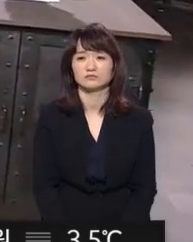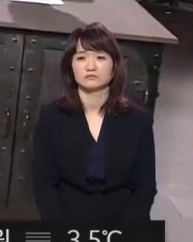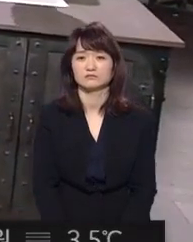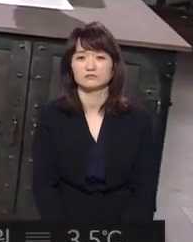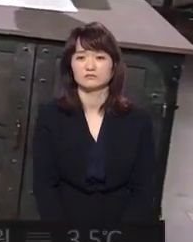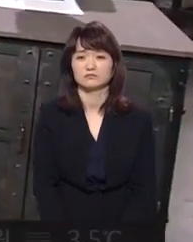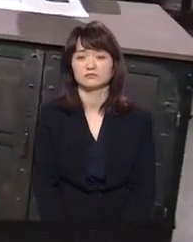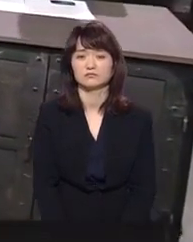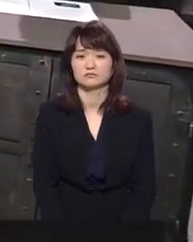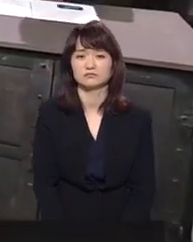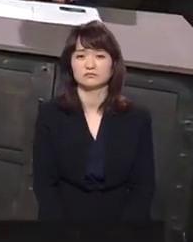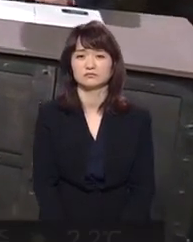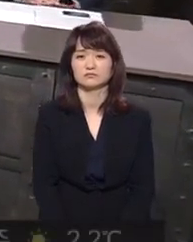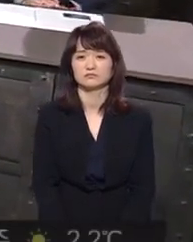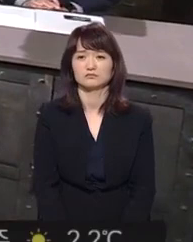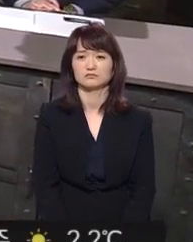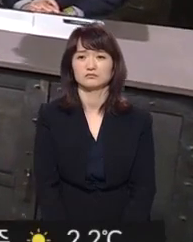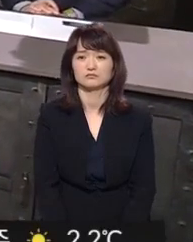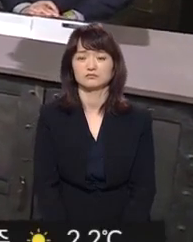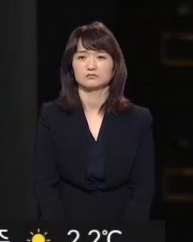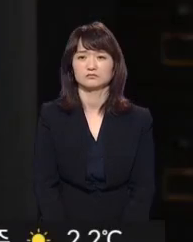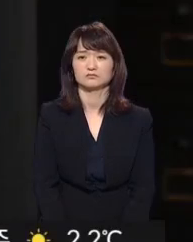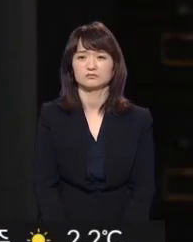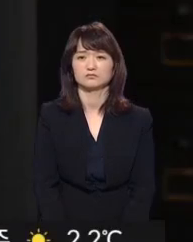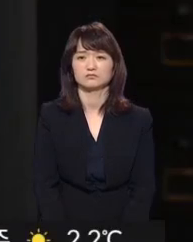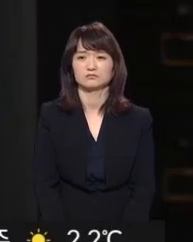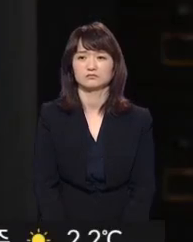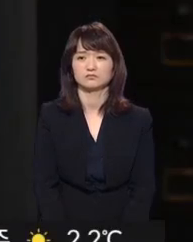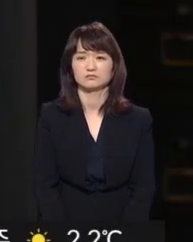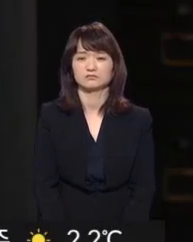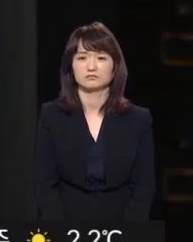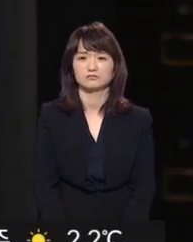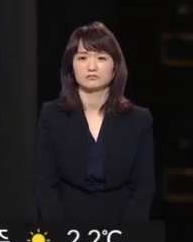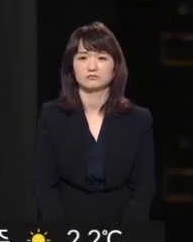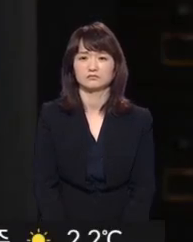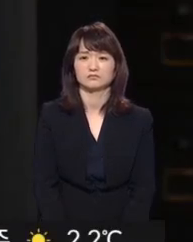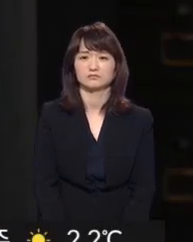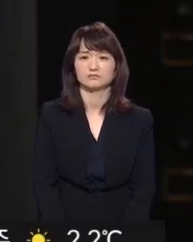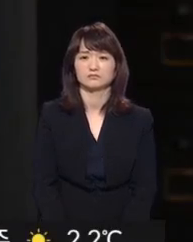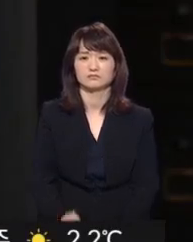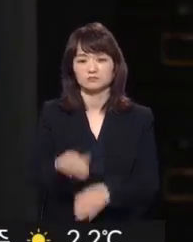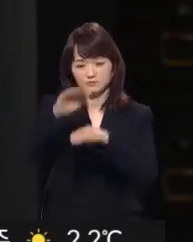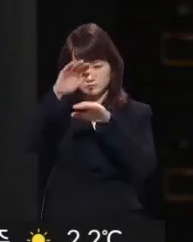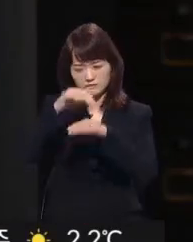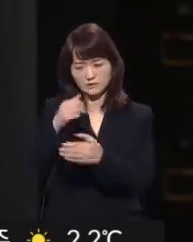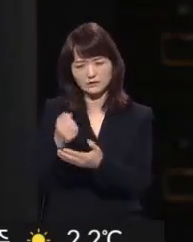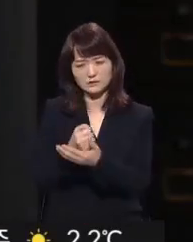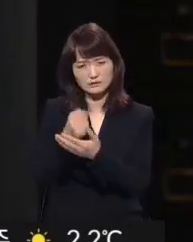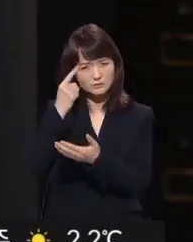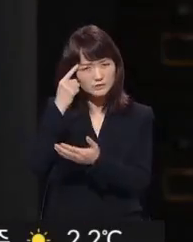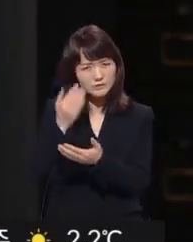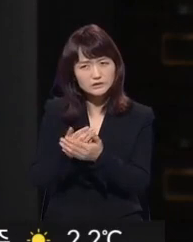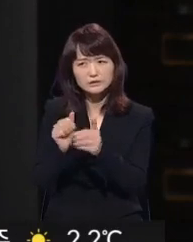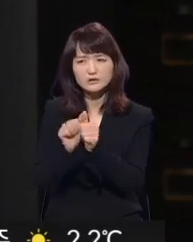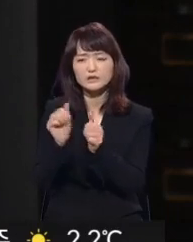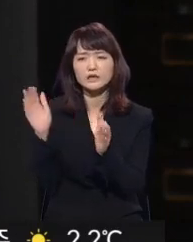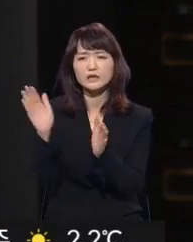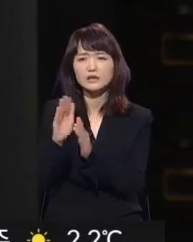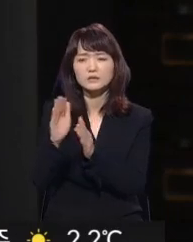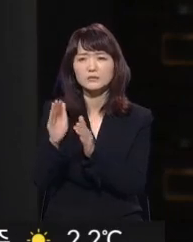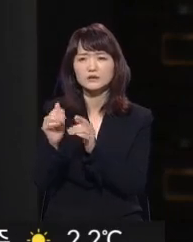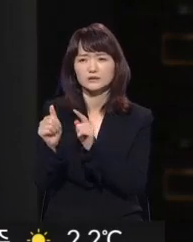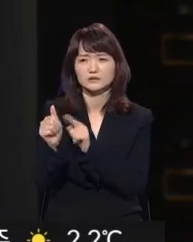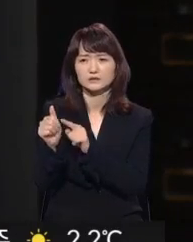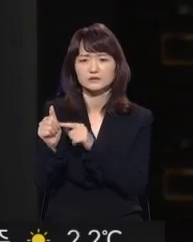자 이번 사건도 조금 좀 안타깝고 충격적입니다 남학생이 말이죠